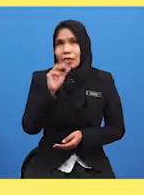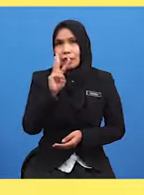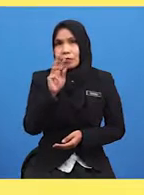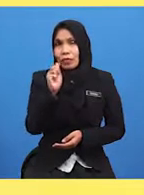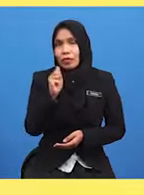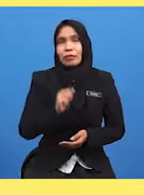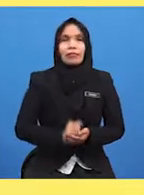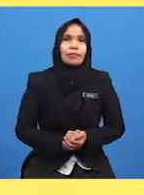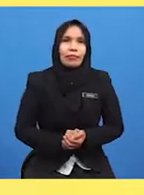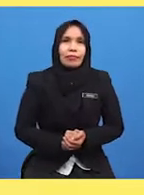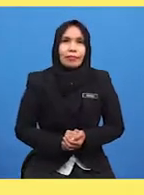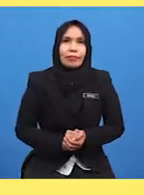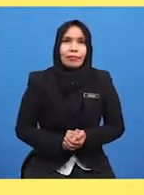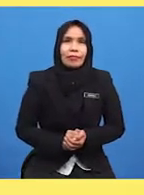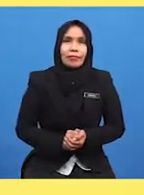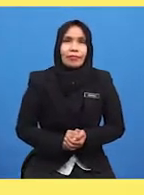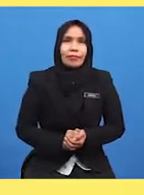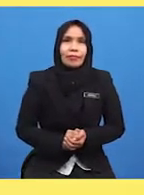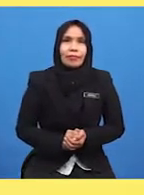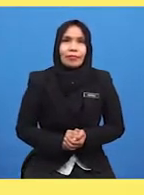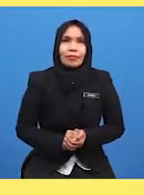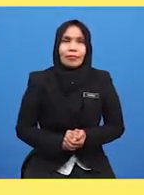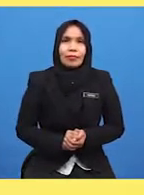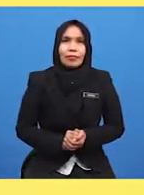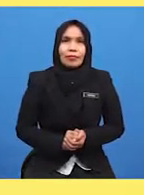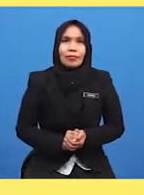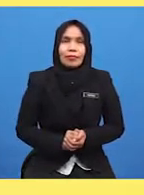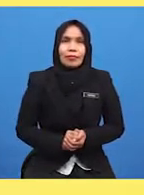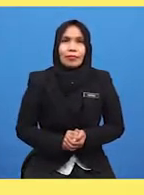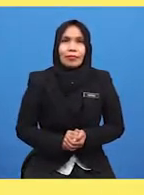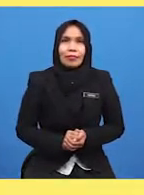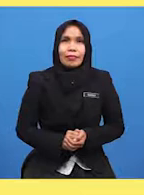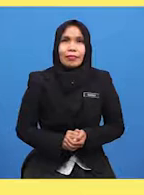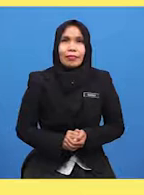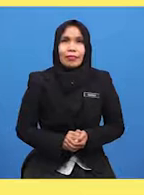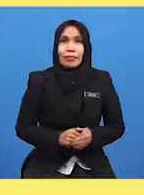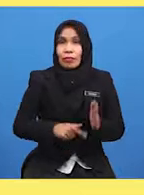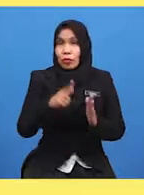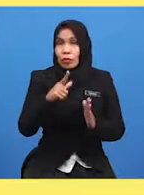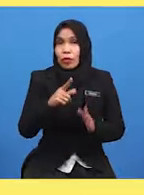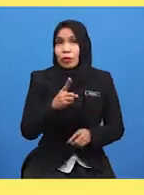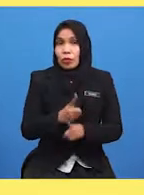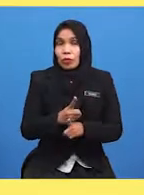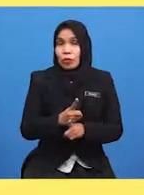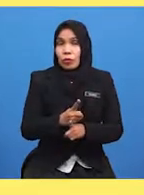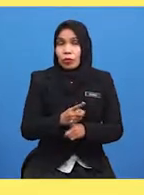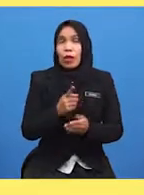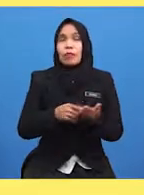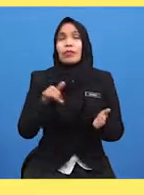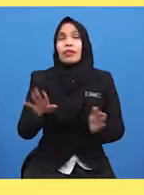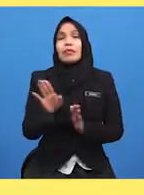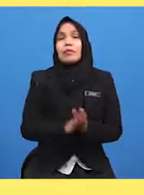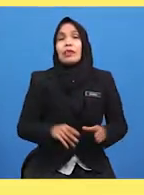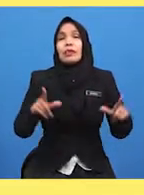memanipulasikan keadaan untuk kepentingan mereka lebih tepat lagi aku yang berlaku di Sungai Ujung